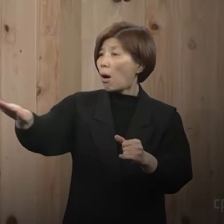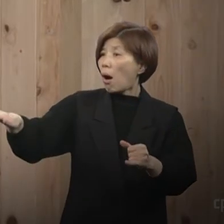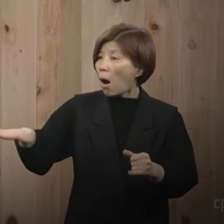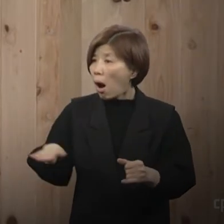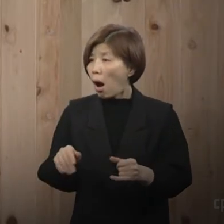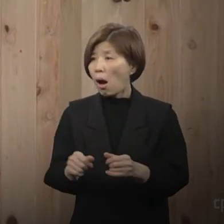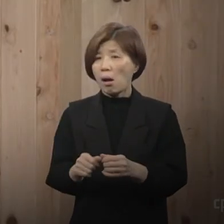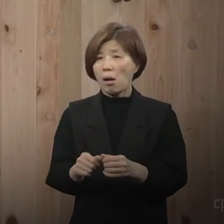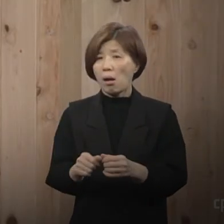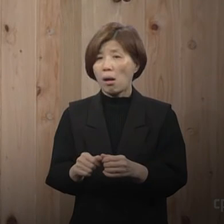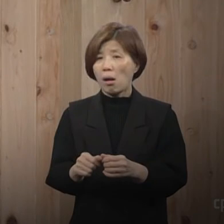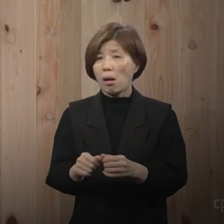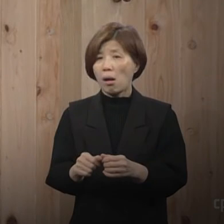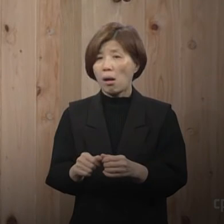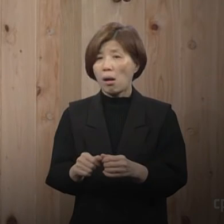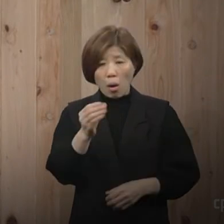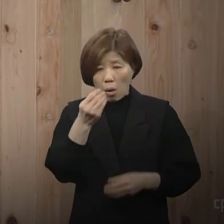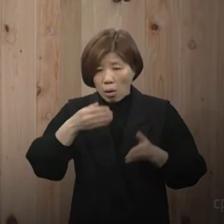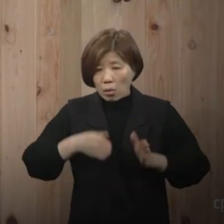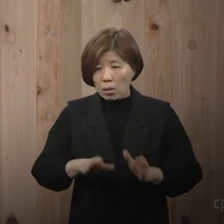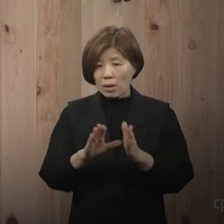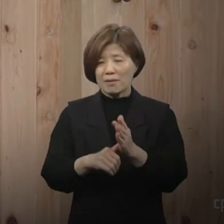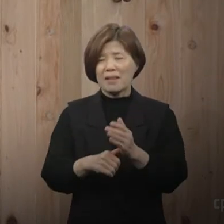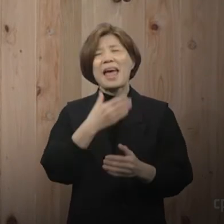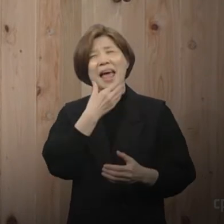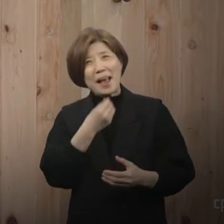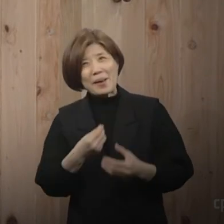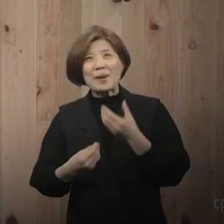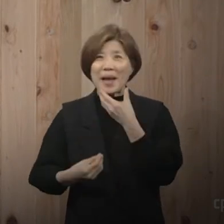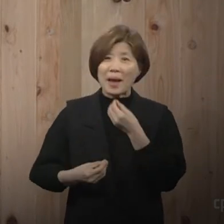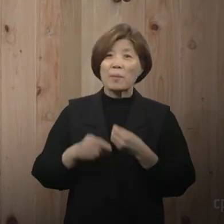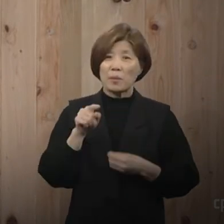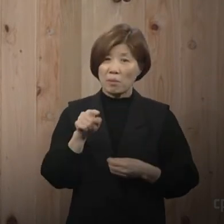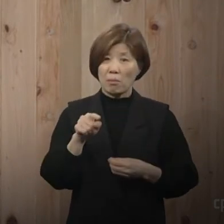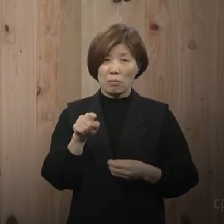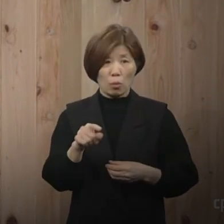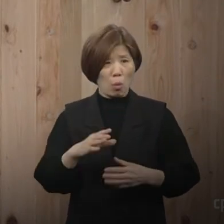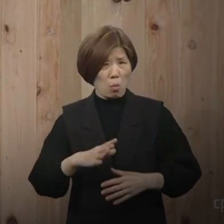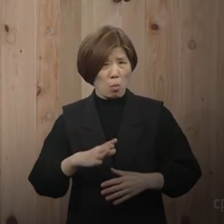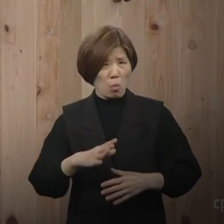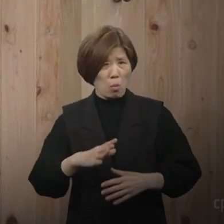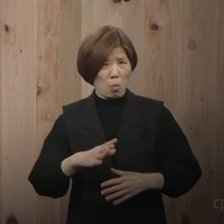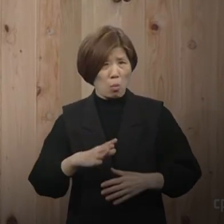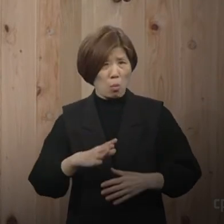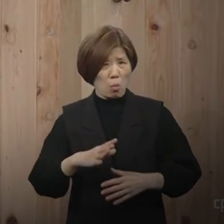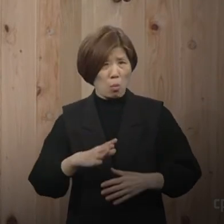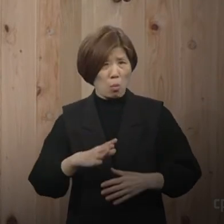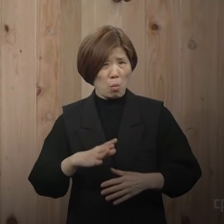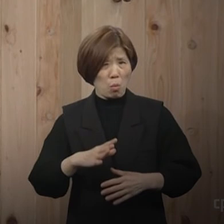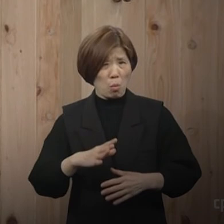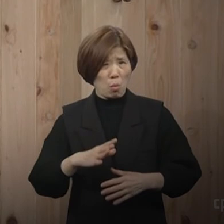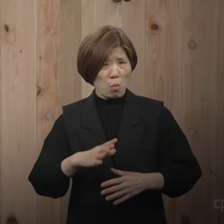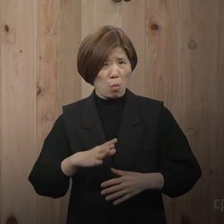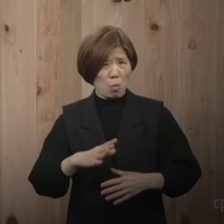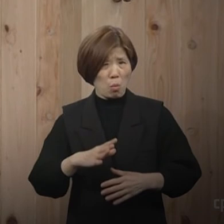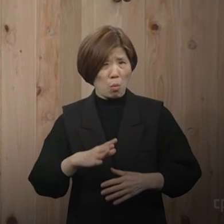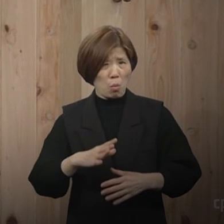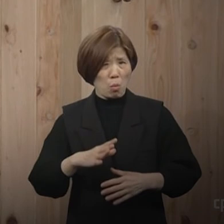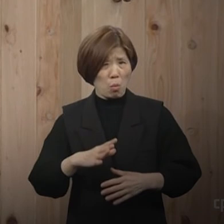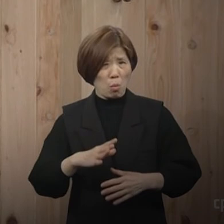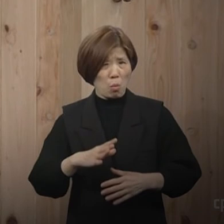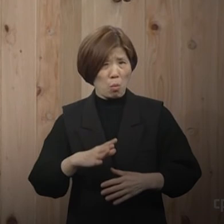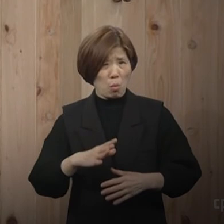왜 언제부터 이렇게 행복해했을까? 참 놀라운 일입니다. 그럼 정말 우리 예수님의 힘은